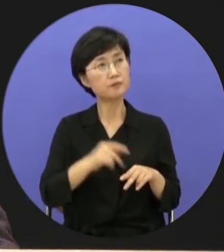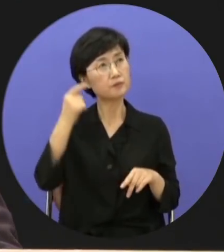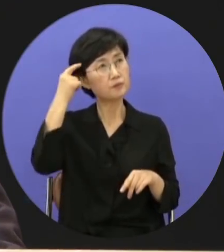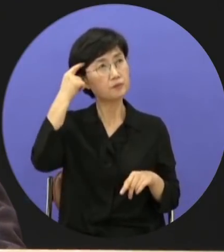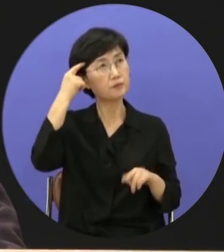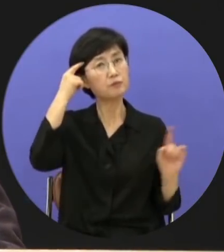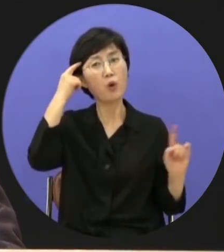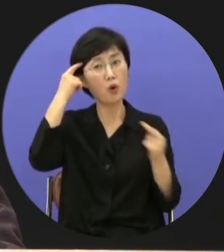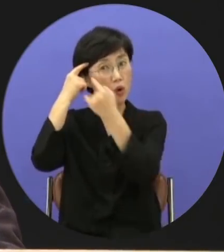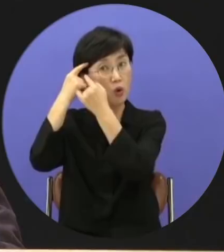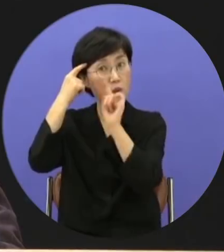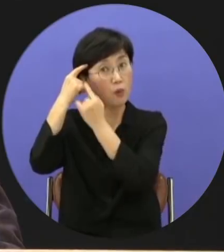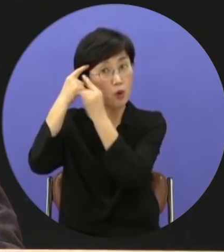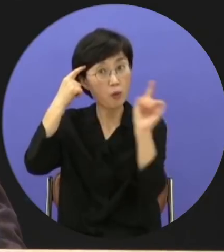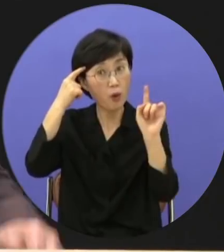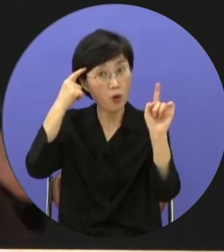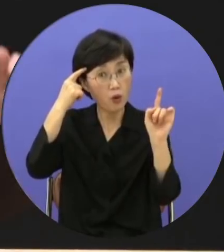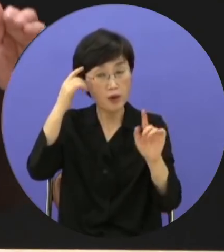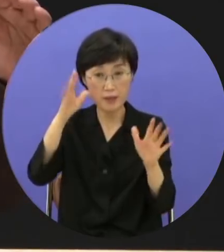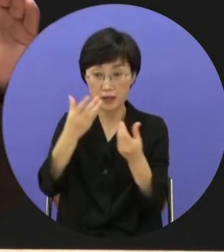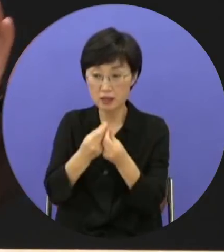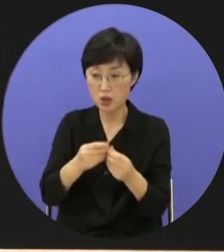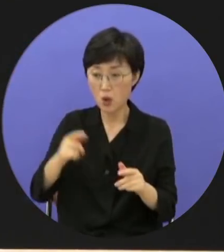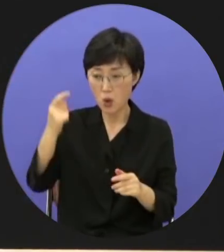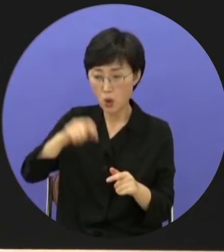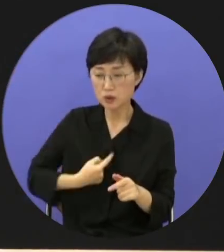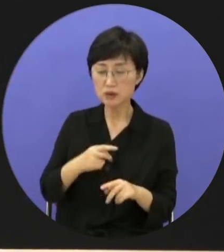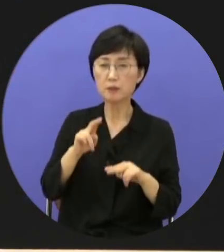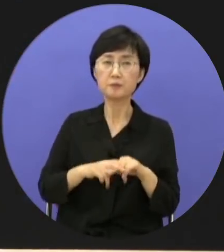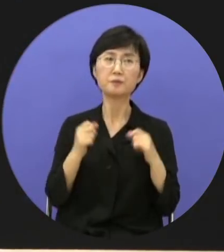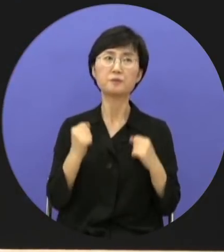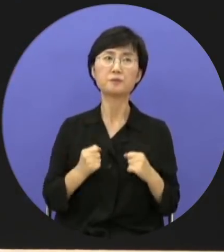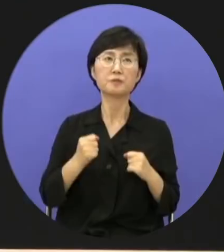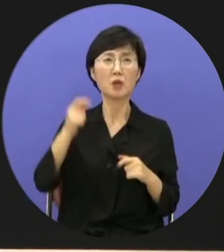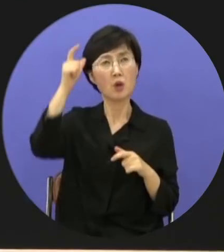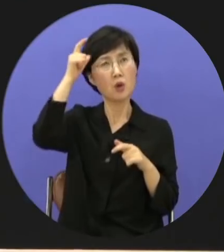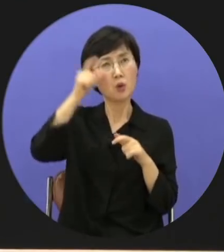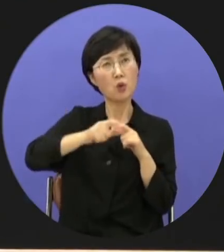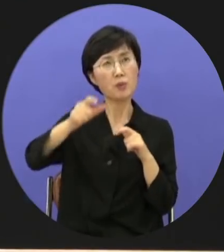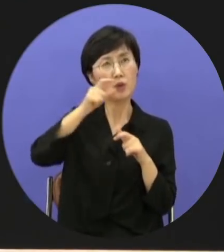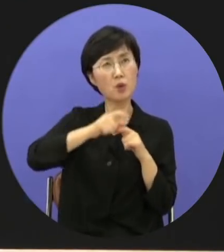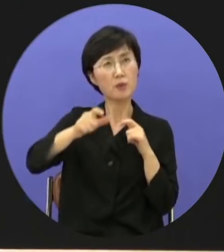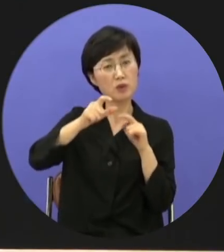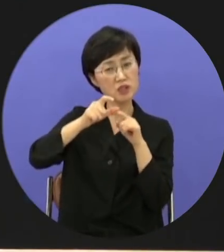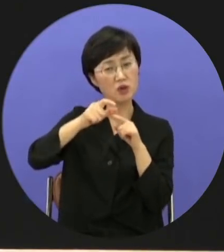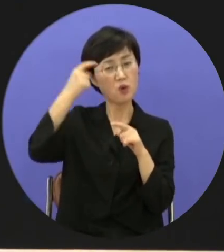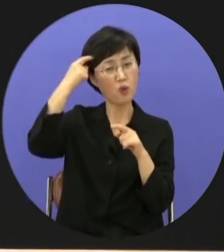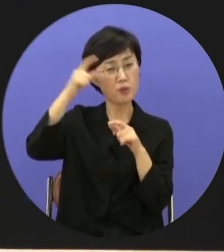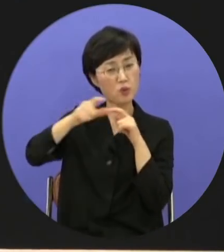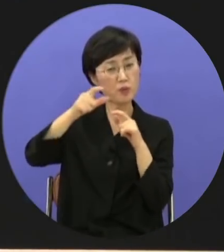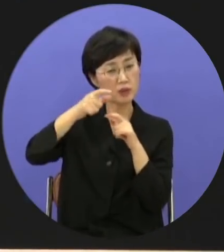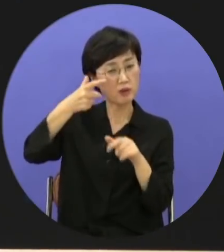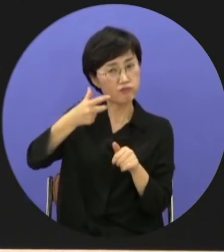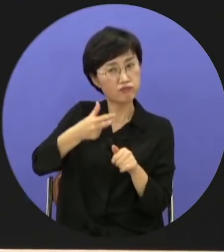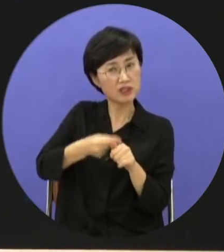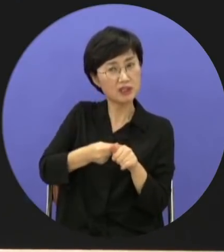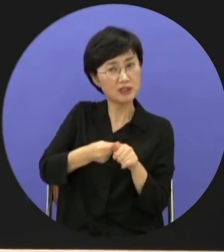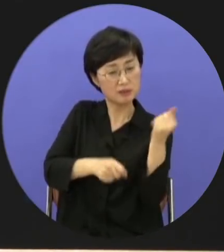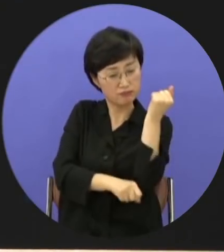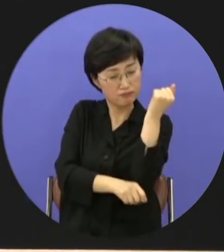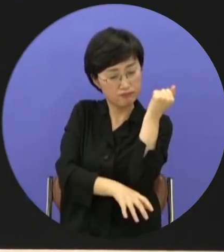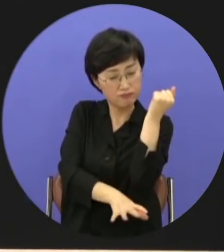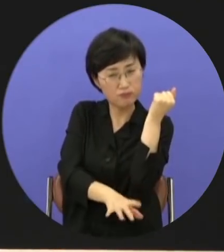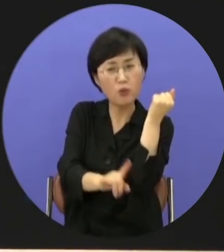That's 혼자서 important. 많이 고민하는 사람은요, 그게 각인돼요. And those who are completely shrouded 그렇죠? by their own concerns. 그게 뿌리 내려요. That becomes